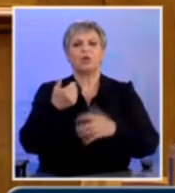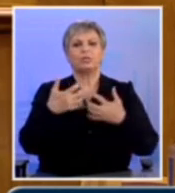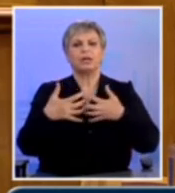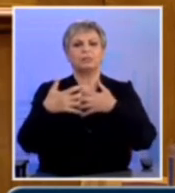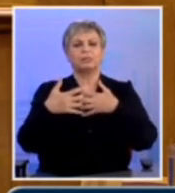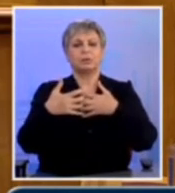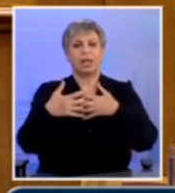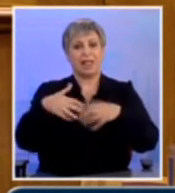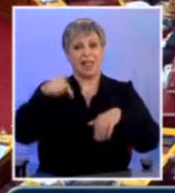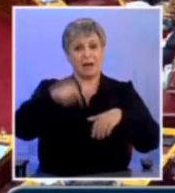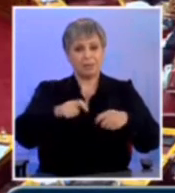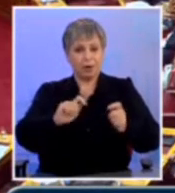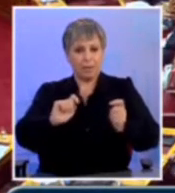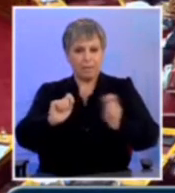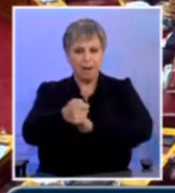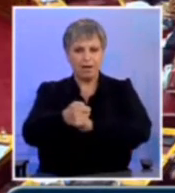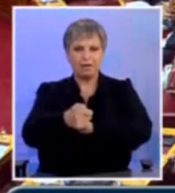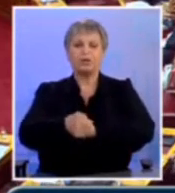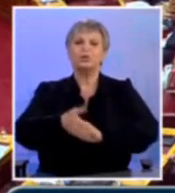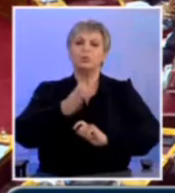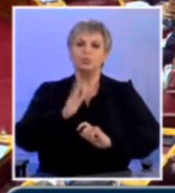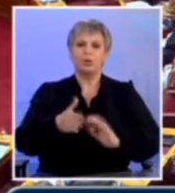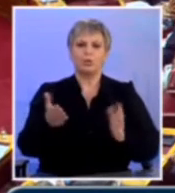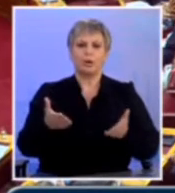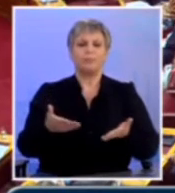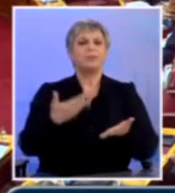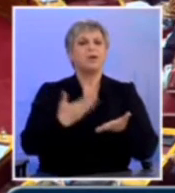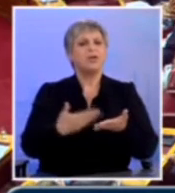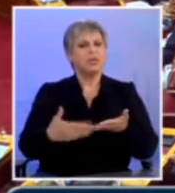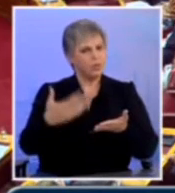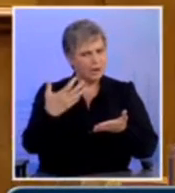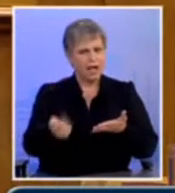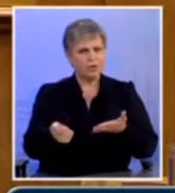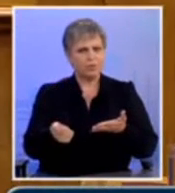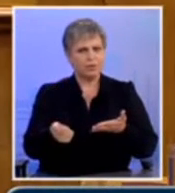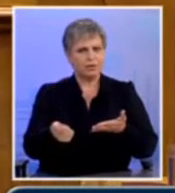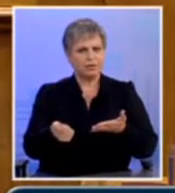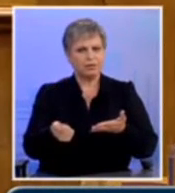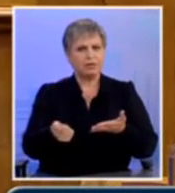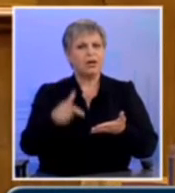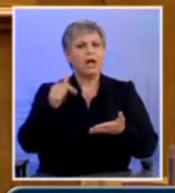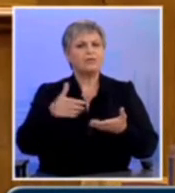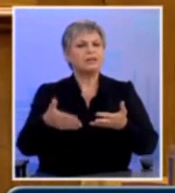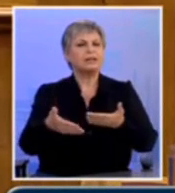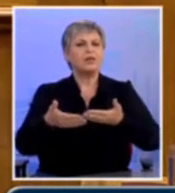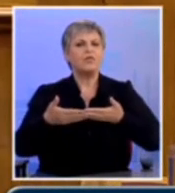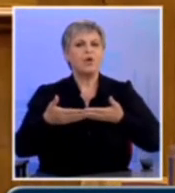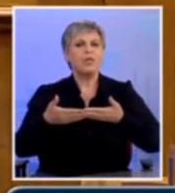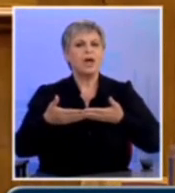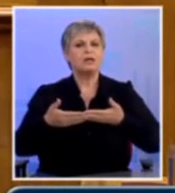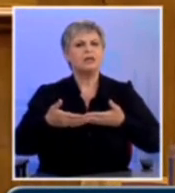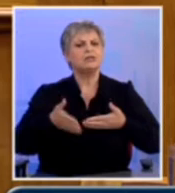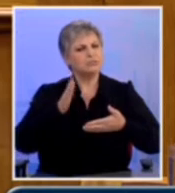ανατροπή. Τα δεδομένα τα οποία έχουμε μας βοηθούν προς αυτήν την